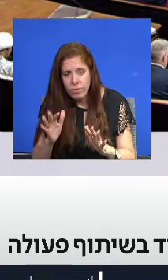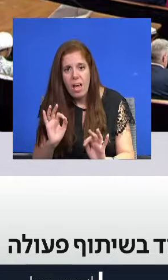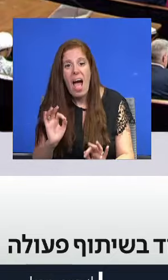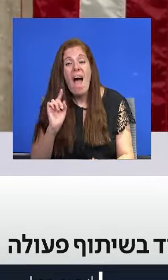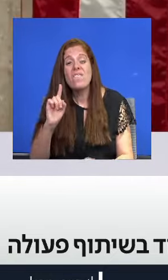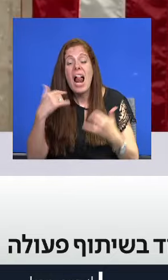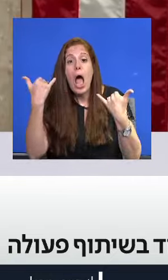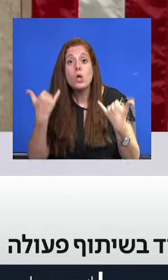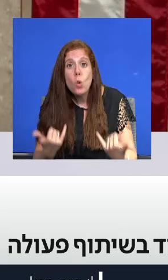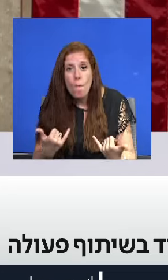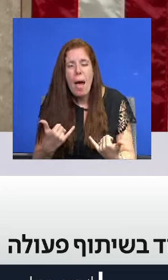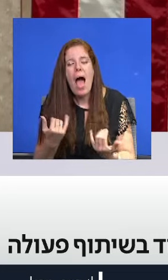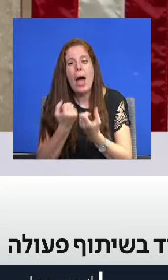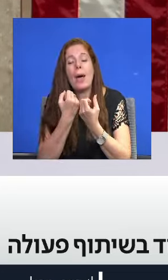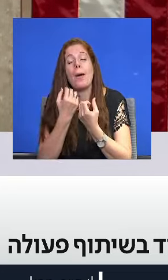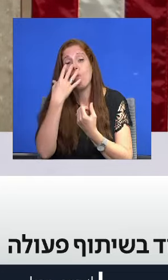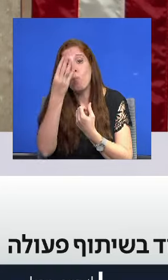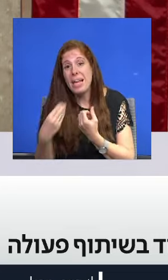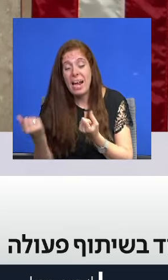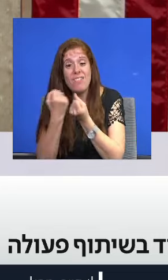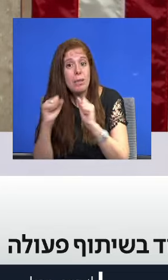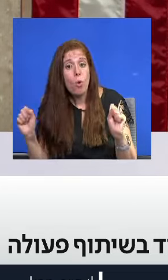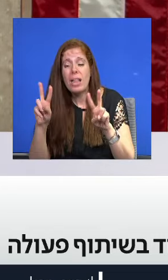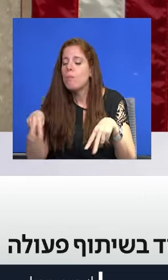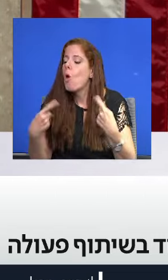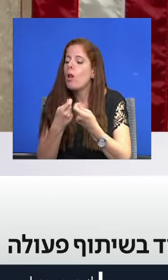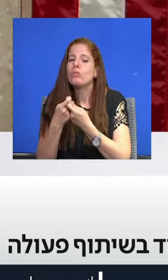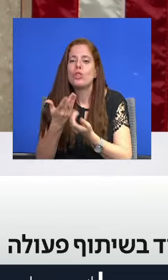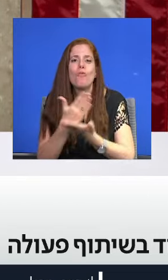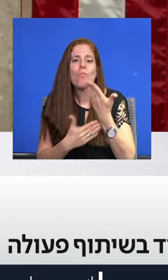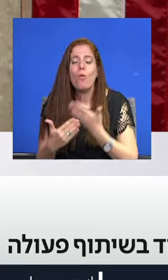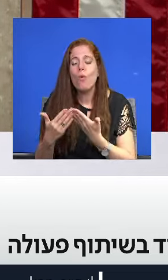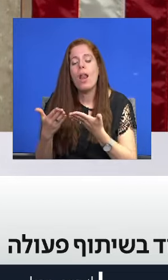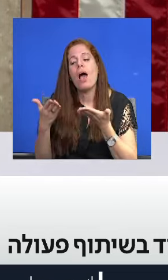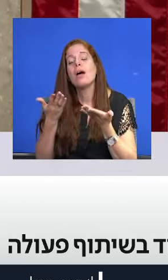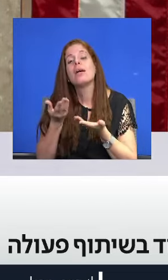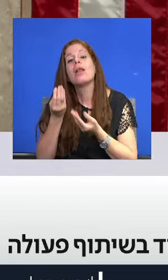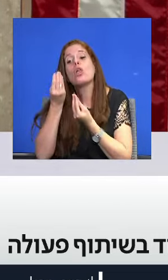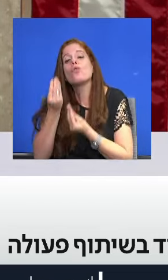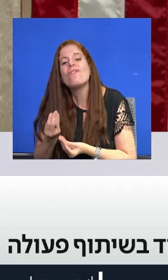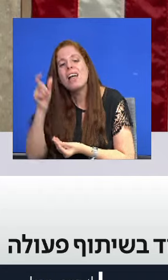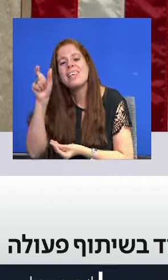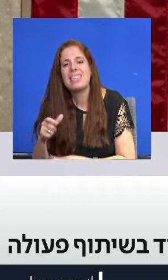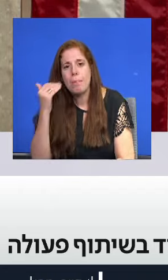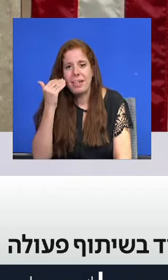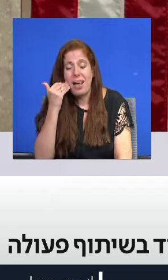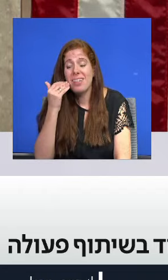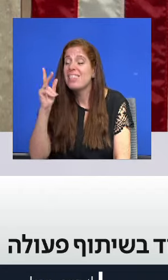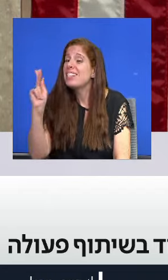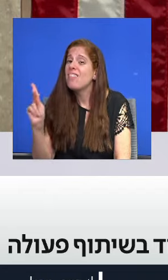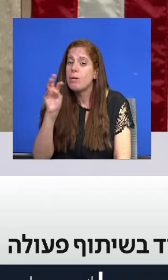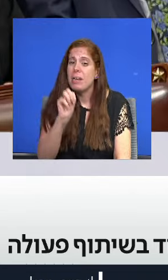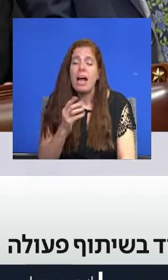היום הרפובליקנים והדמוקרטים לא יכולים לשתף פעולה לטובת האזרח האמריקני. קווין מקארתי לא זכה לתמיכת